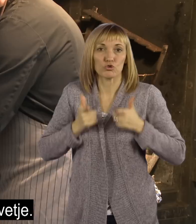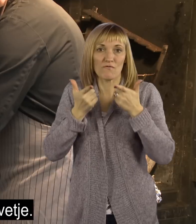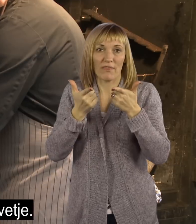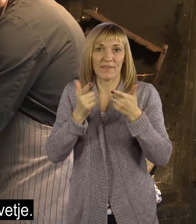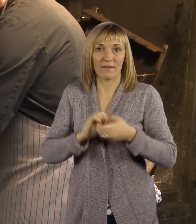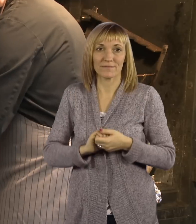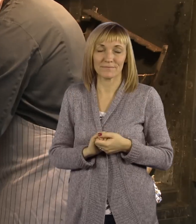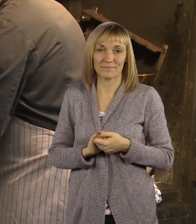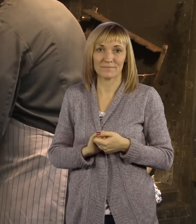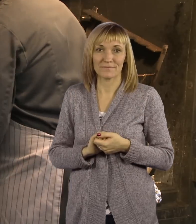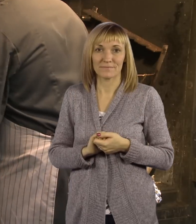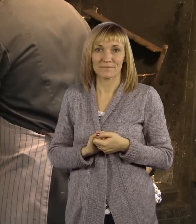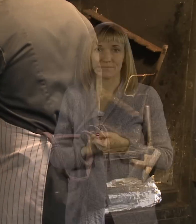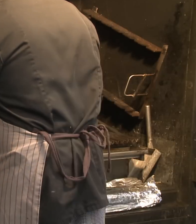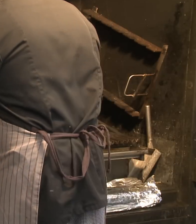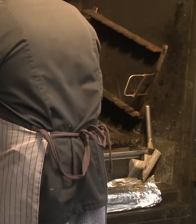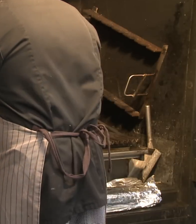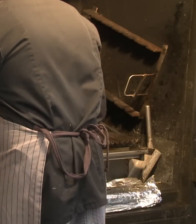doživetje.